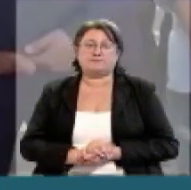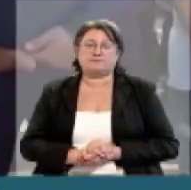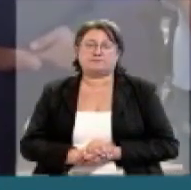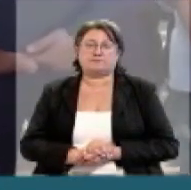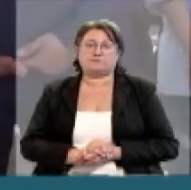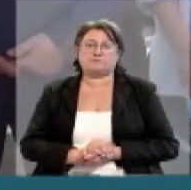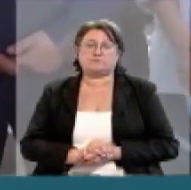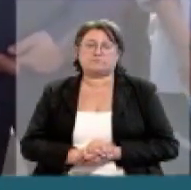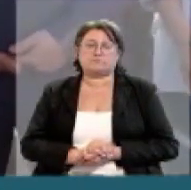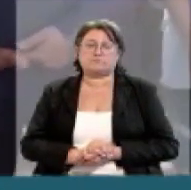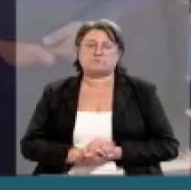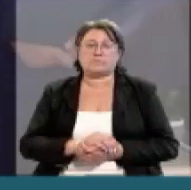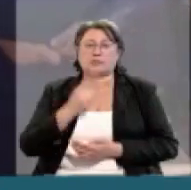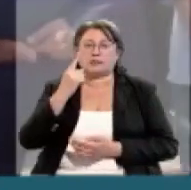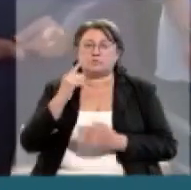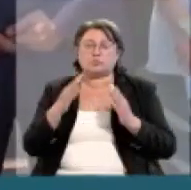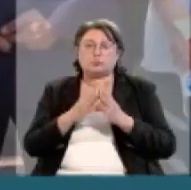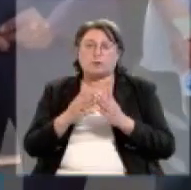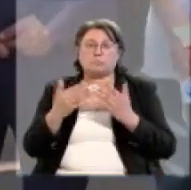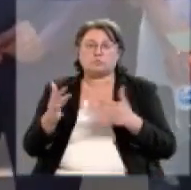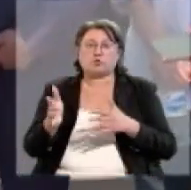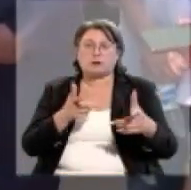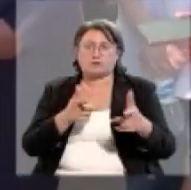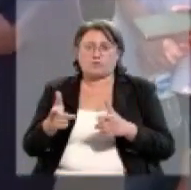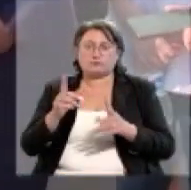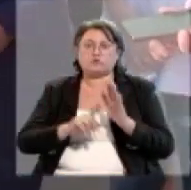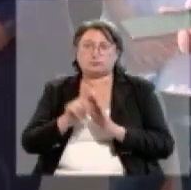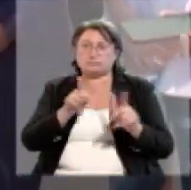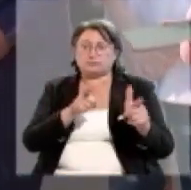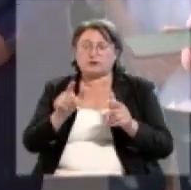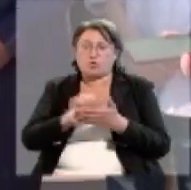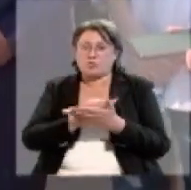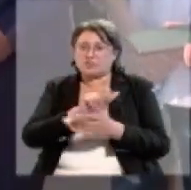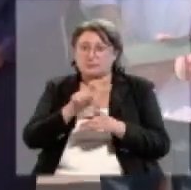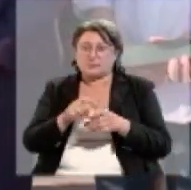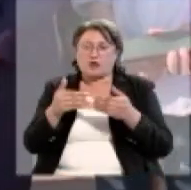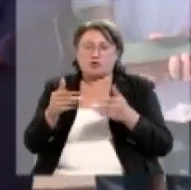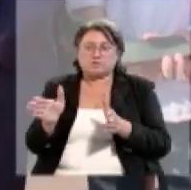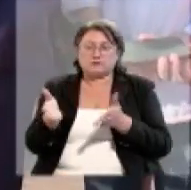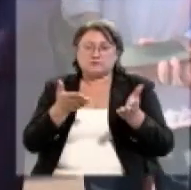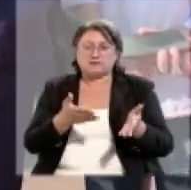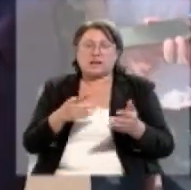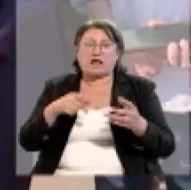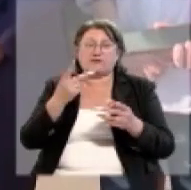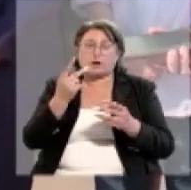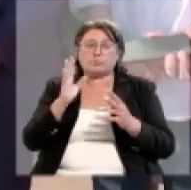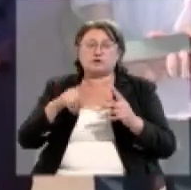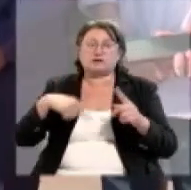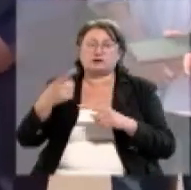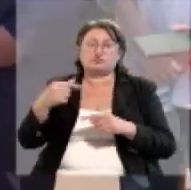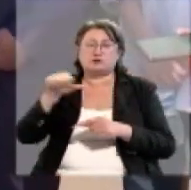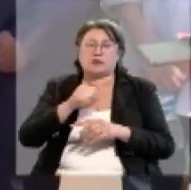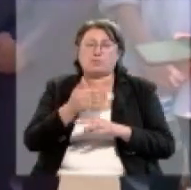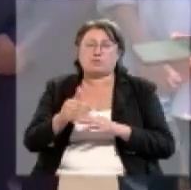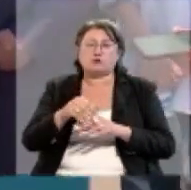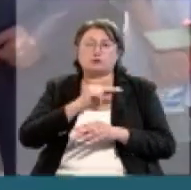жалғасады. Бір үй қолданысқа енгізілді. Екінші үй келесі аптада пайдалануға беріледі. Кейін отбасы банк арқылы жұмыстар